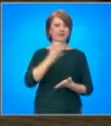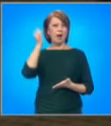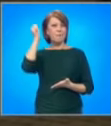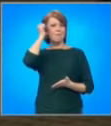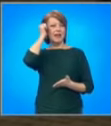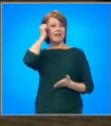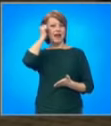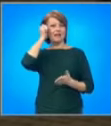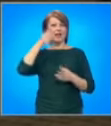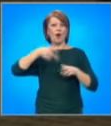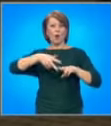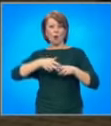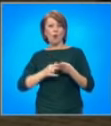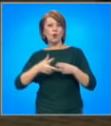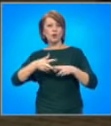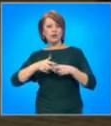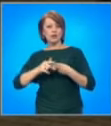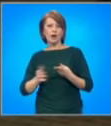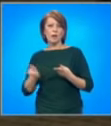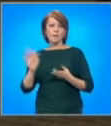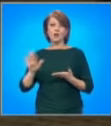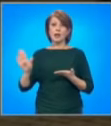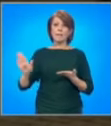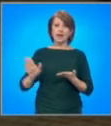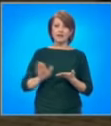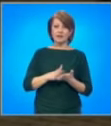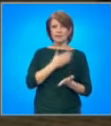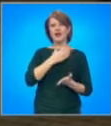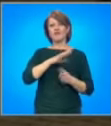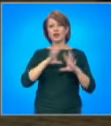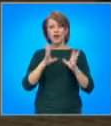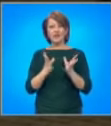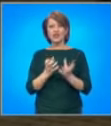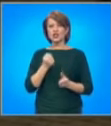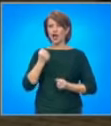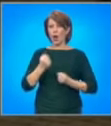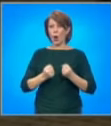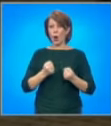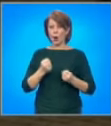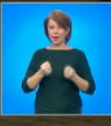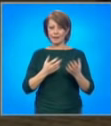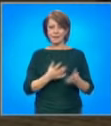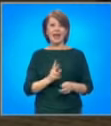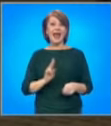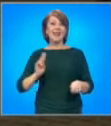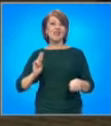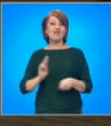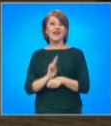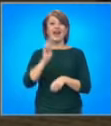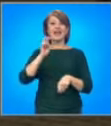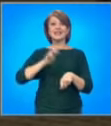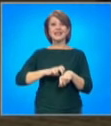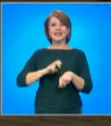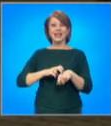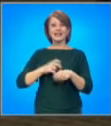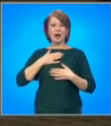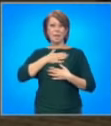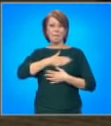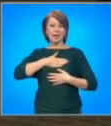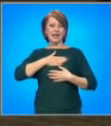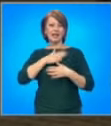и следва и премахването на цялата автокъща. А 12 декара в капалнята Мария Луиза пък